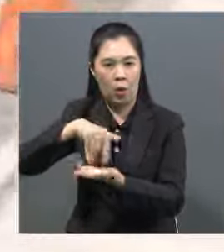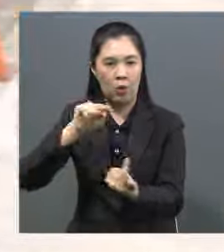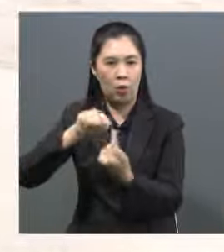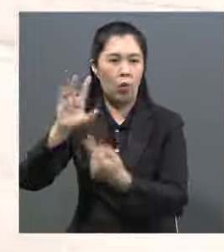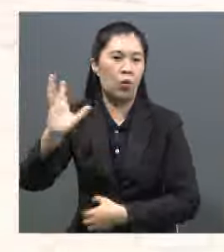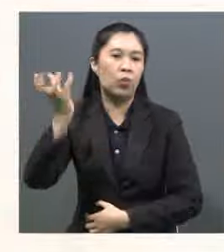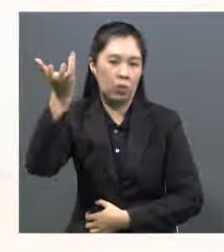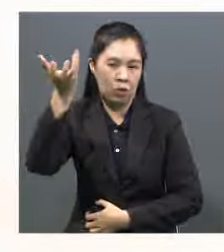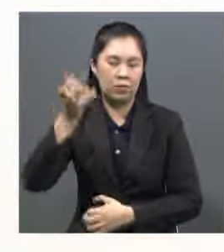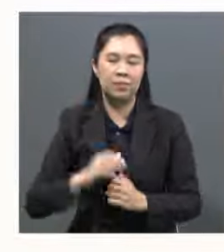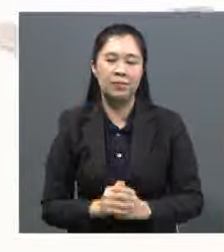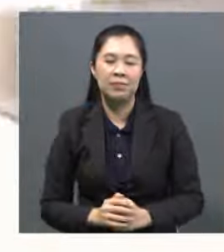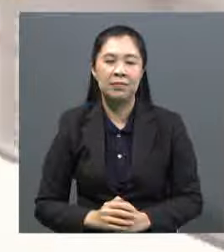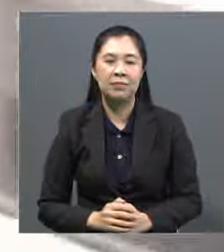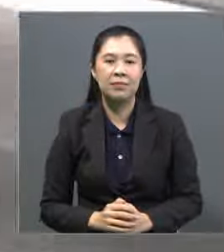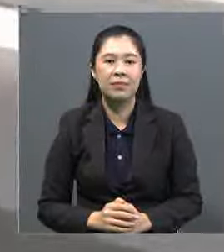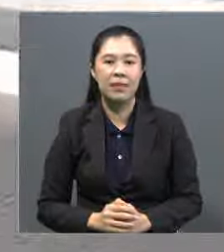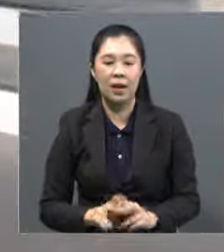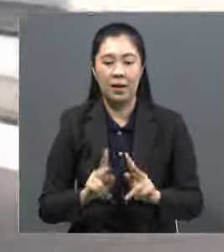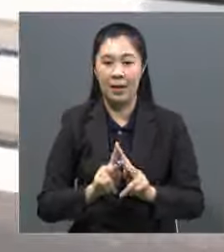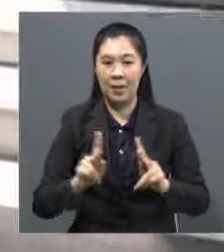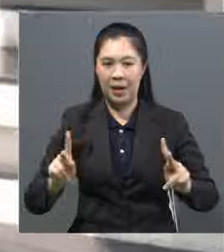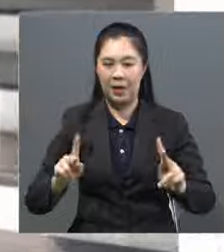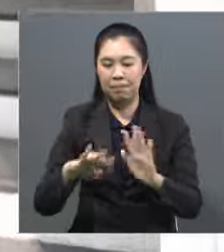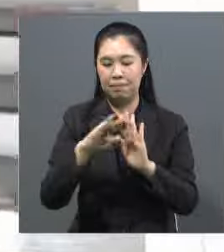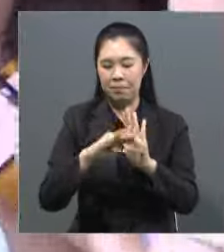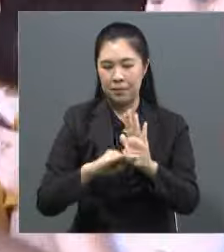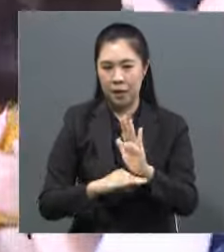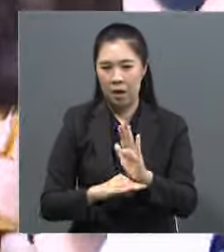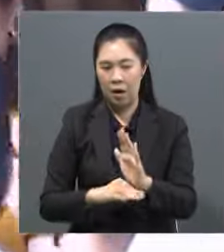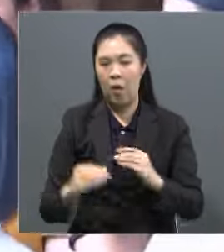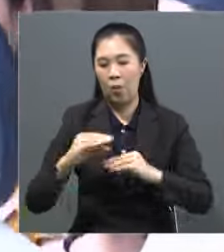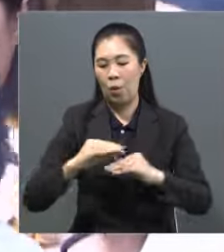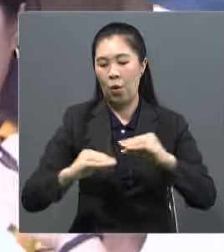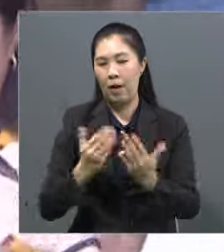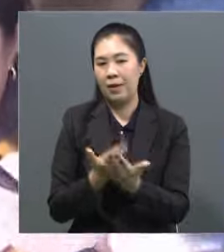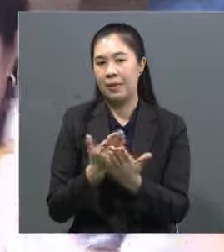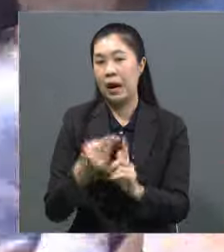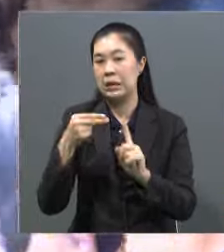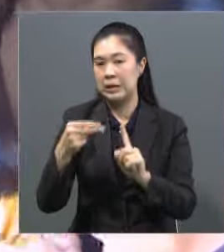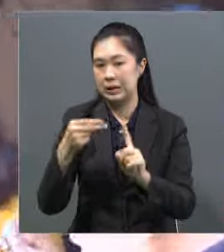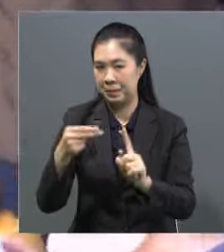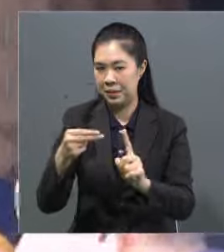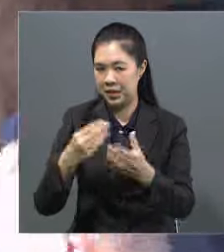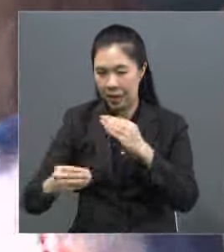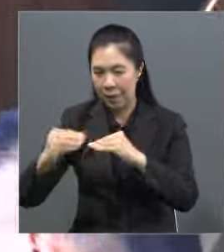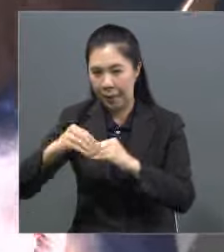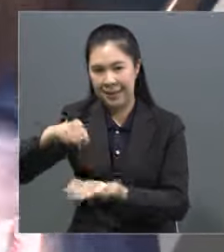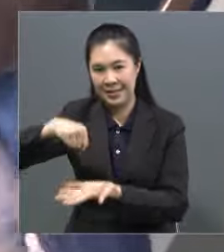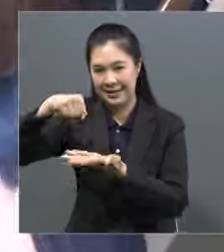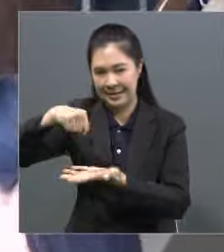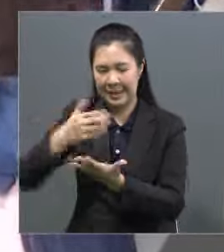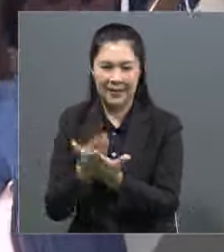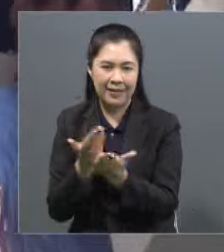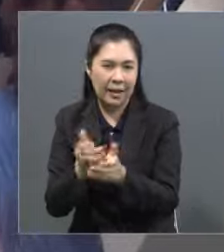กนอกจากนี้ค่ะคณะกรรมการนโยบายโครงการเติมเงิน 10,000 บาทผ่านดิจิตอลวอลเล็ตเสนอข้อเสนอแนะเพื่อป้